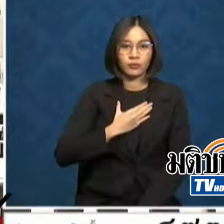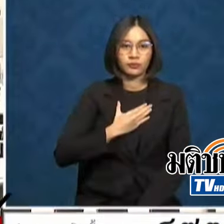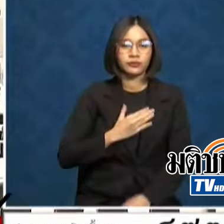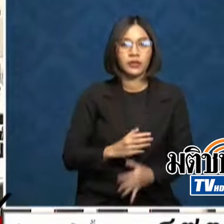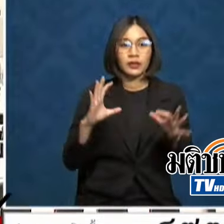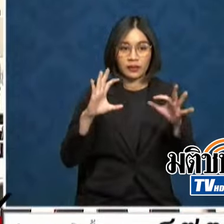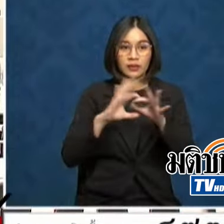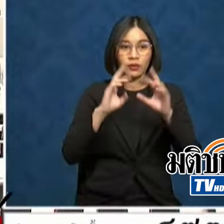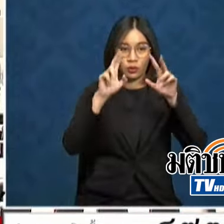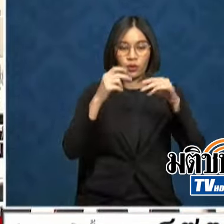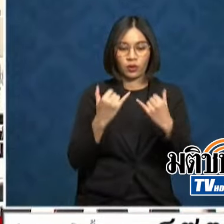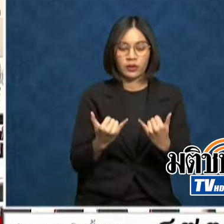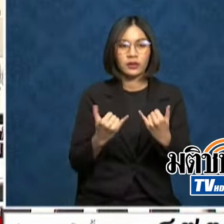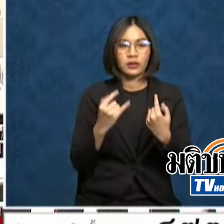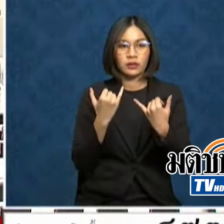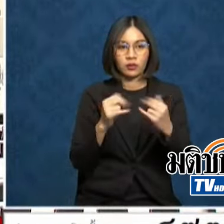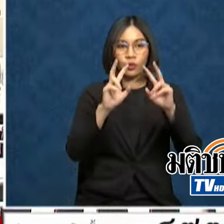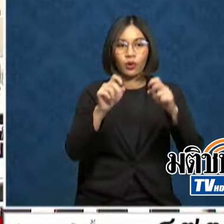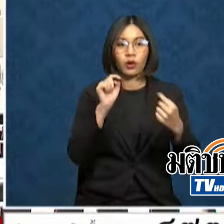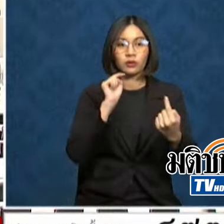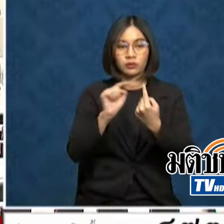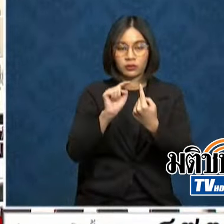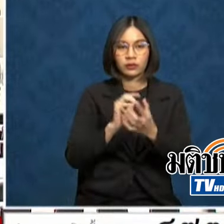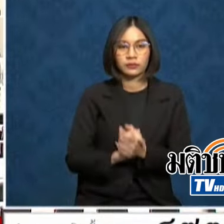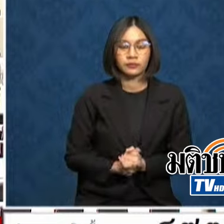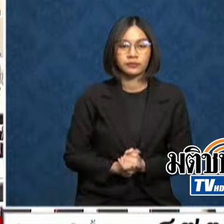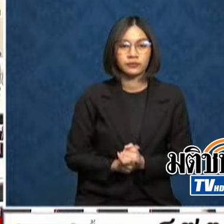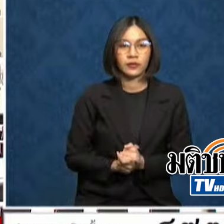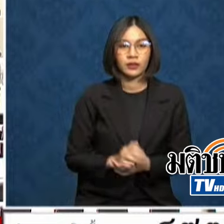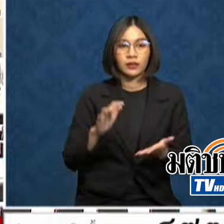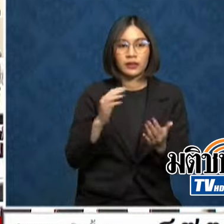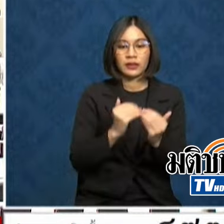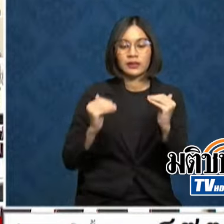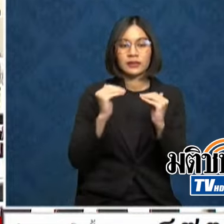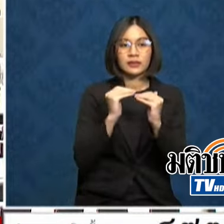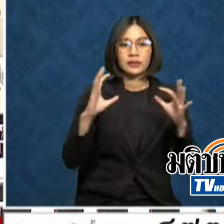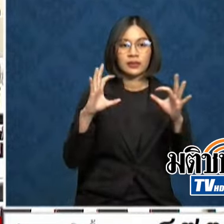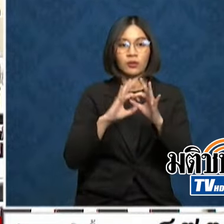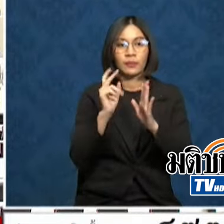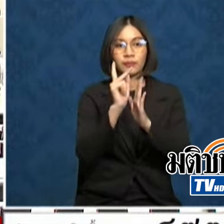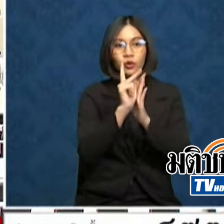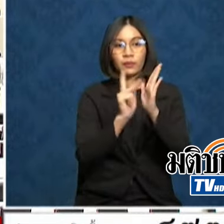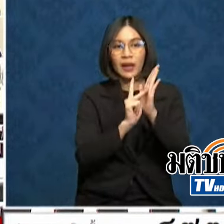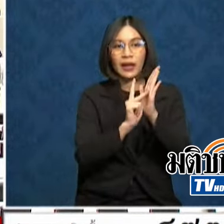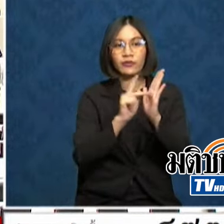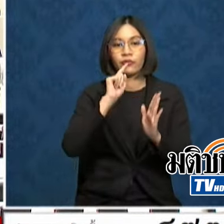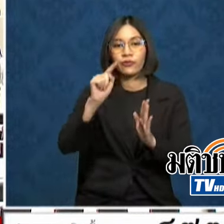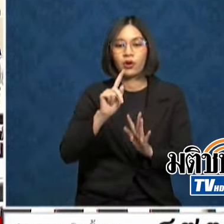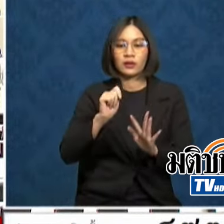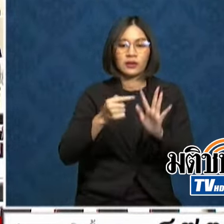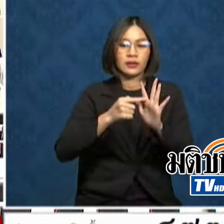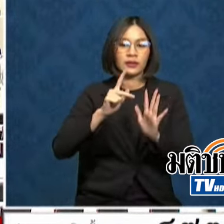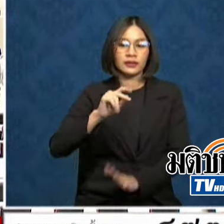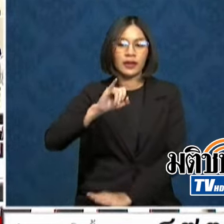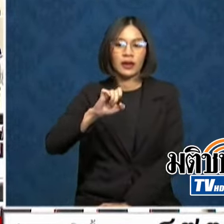เกี่ยวกับเรื่องนี้นะ ครับอยู่ในประเด็นเกี่ยวกับการใช้เอกสิทธิ์ในเรื่องของคดีตากใบนะครับ ครับ ท่านประธานครับผมก